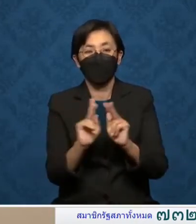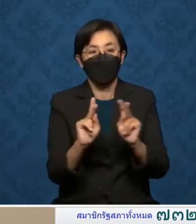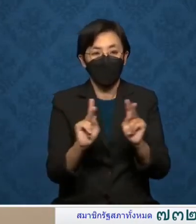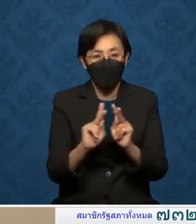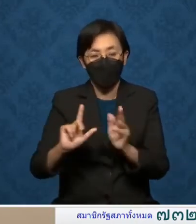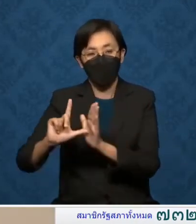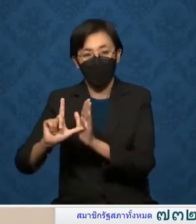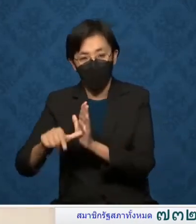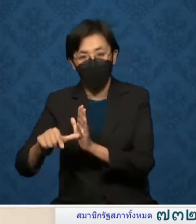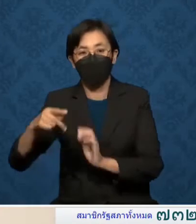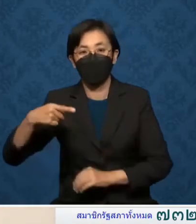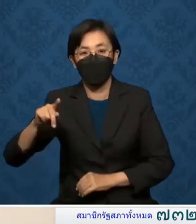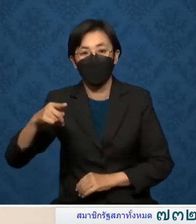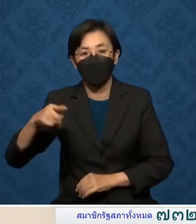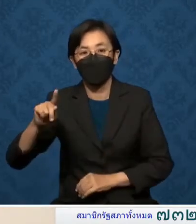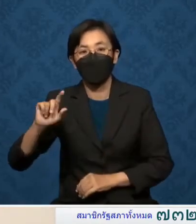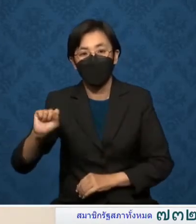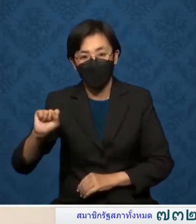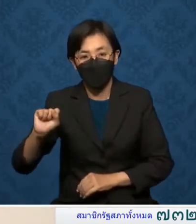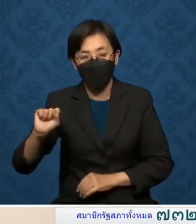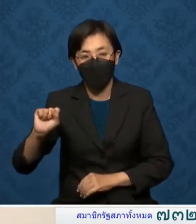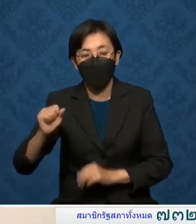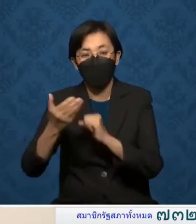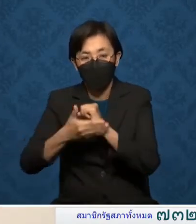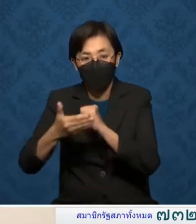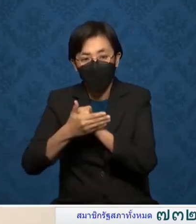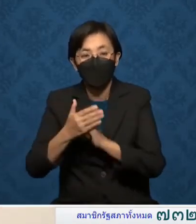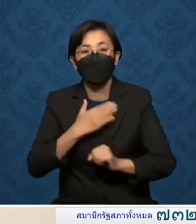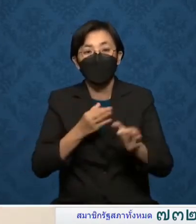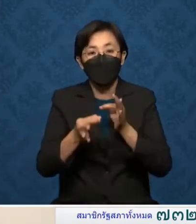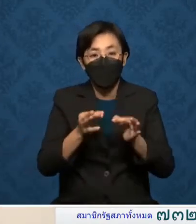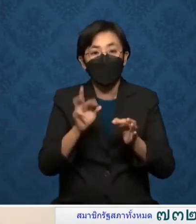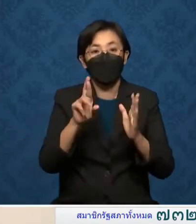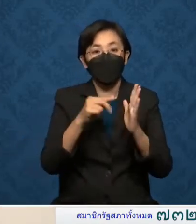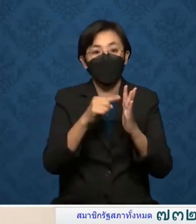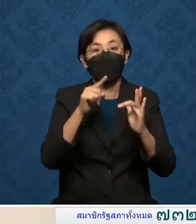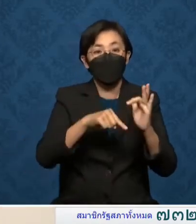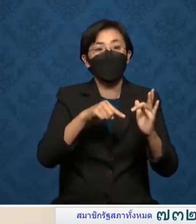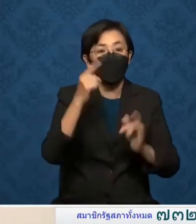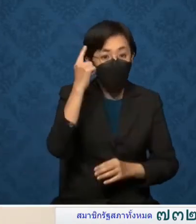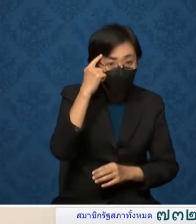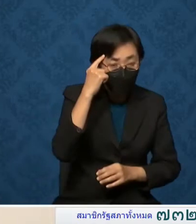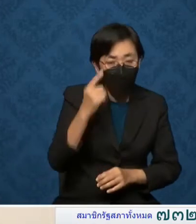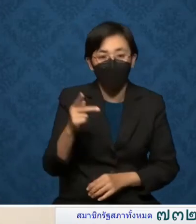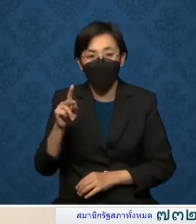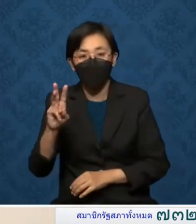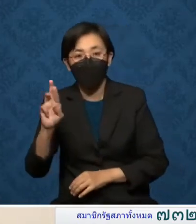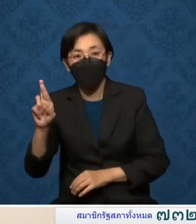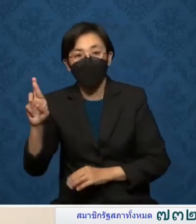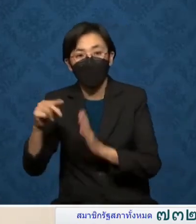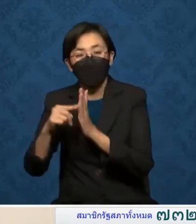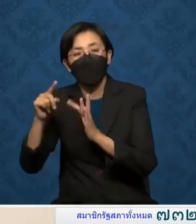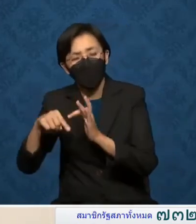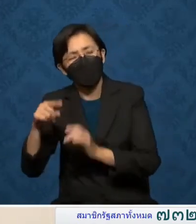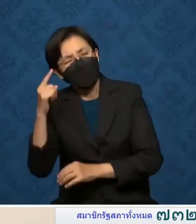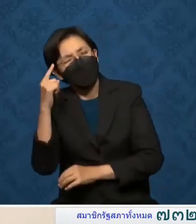ารประประสอนะครับผมขอนิญาตนำเรียนอยนี้นะครับว่าคำวารู้หคนรู้เนี่ย จากกปฏิบัตินะครับเราก็เพ